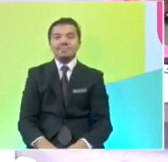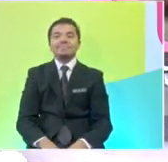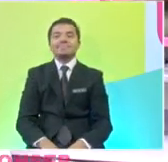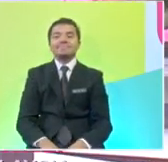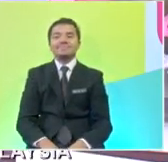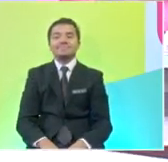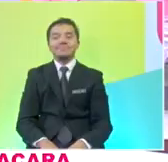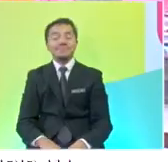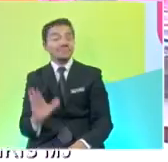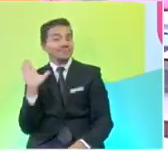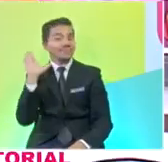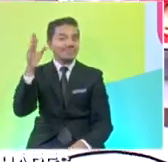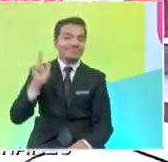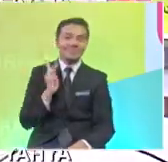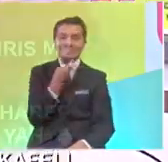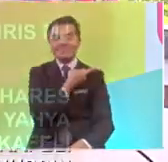Oke